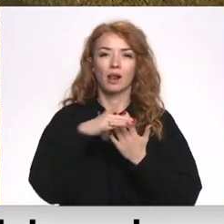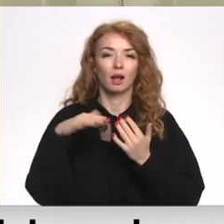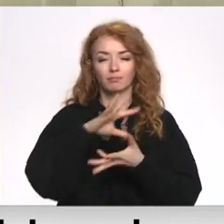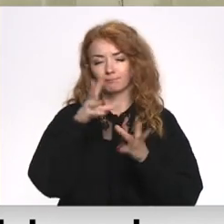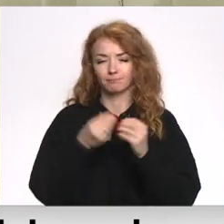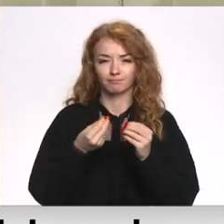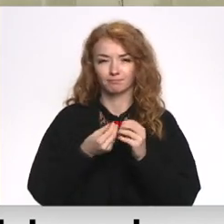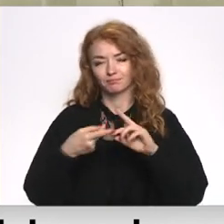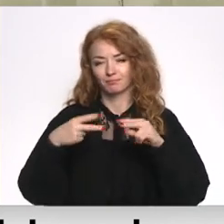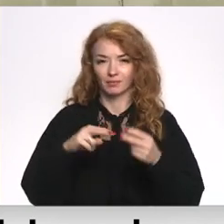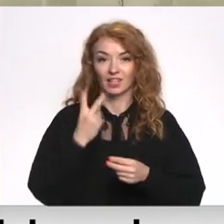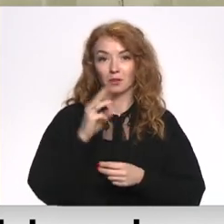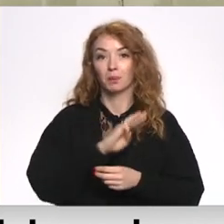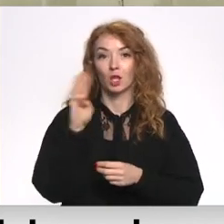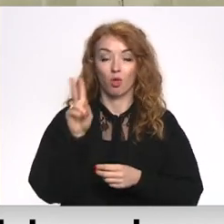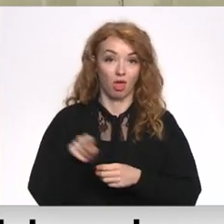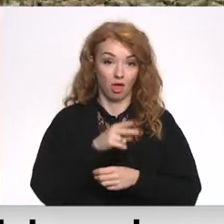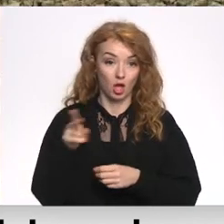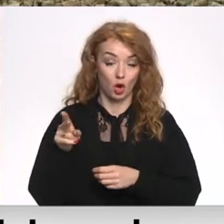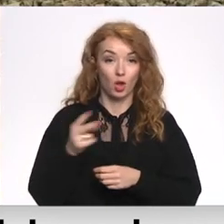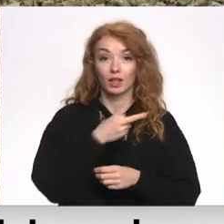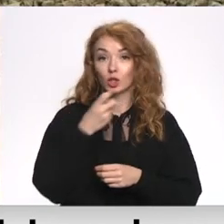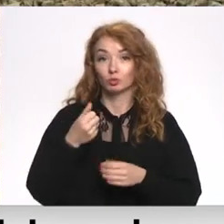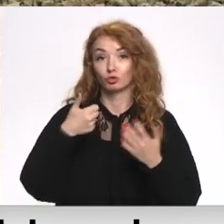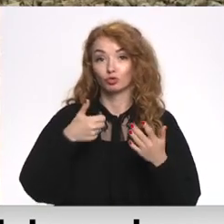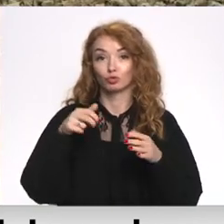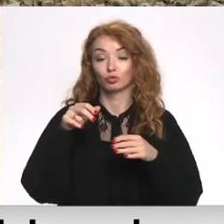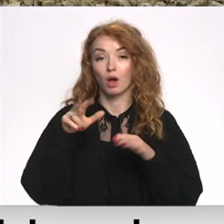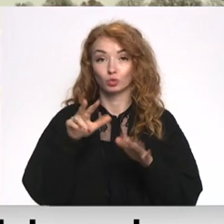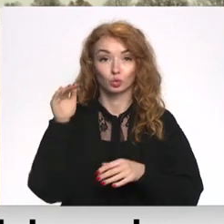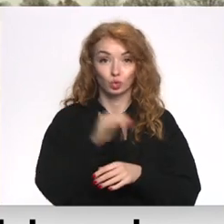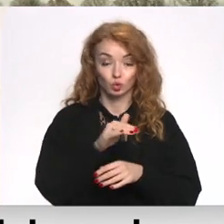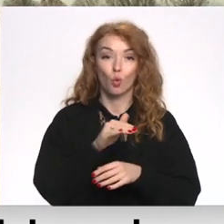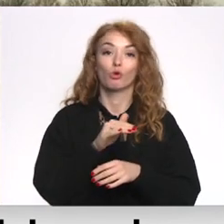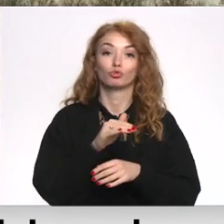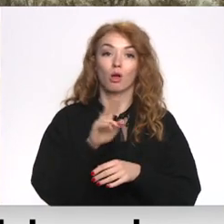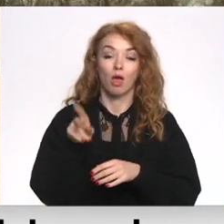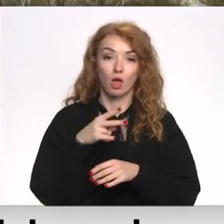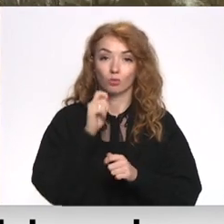izmaksās vairāk nekā 2 miljonus eiro. 268 tūkstošus